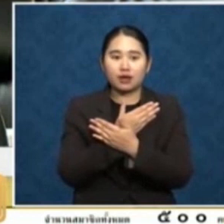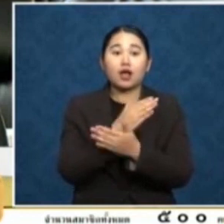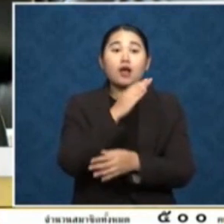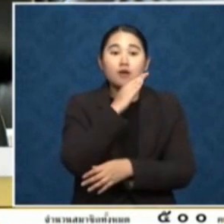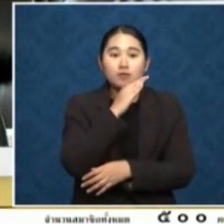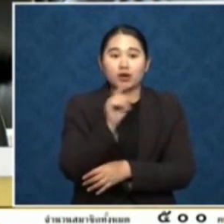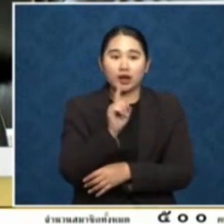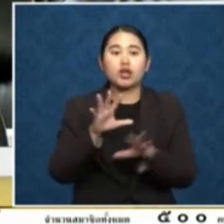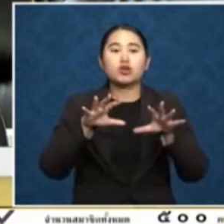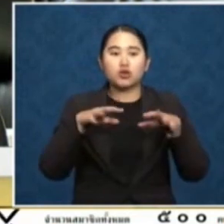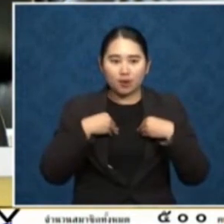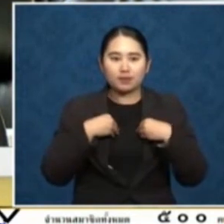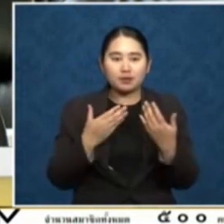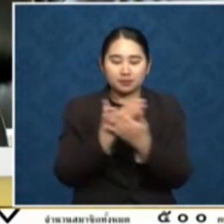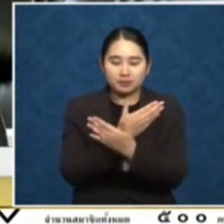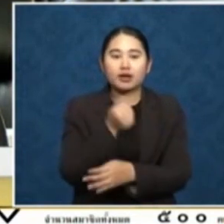คำนำหน้านาม